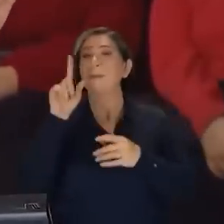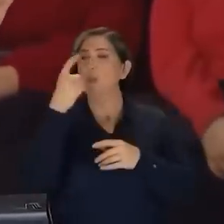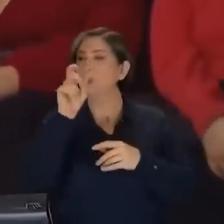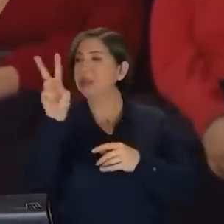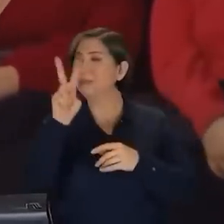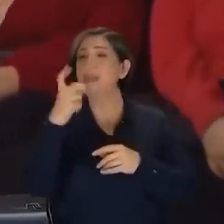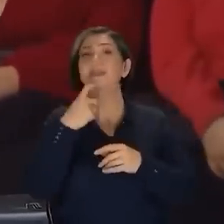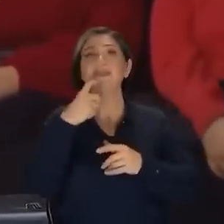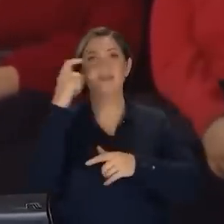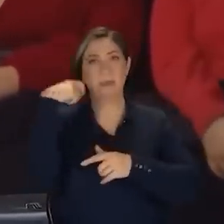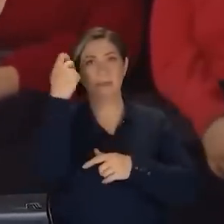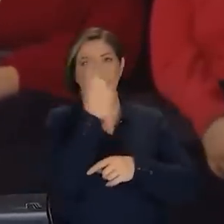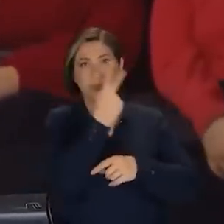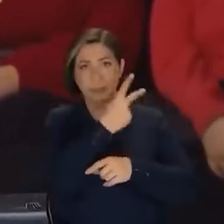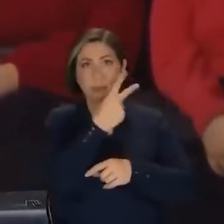filmi